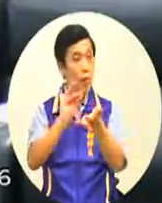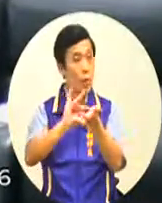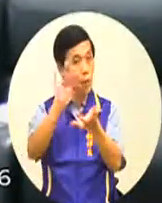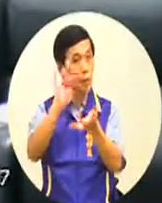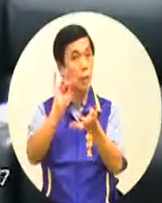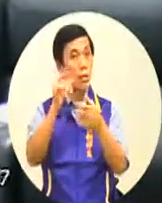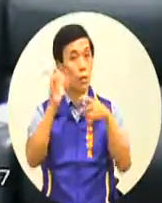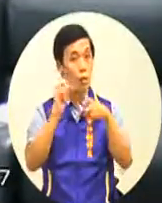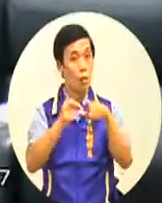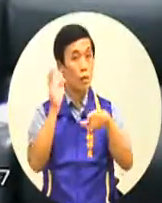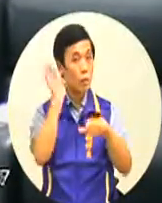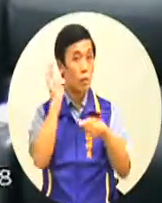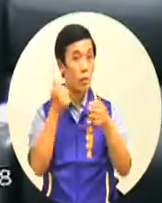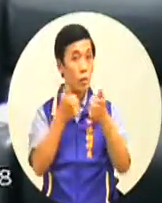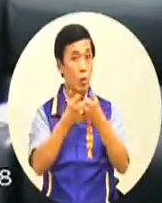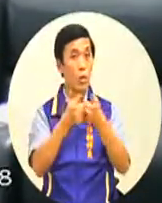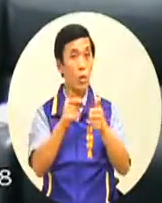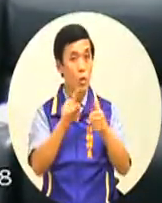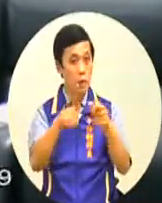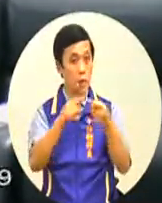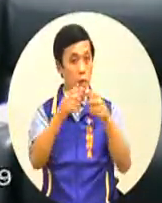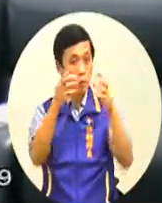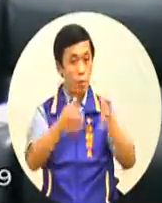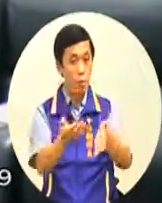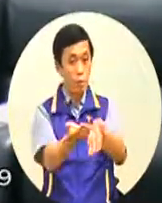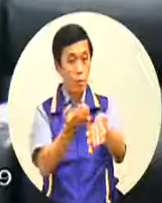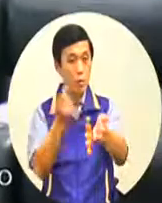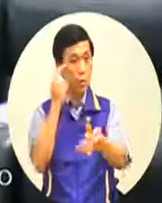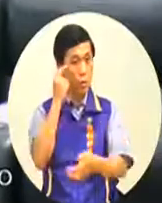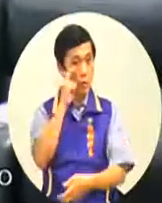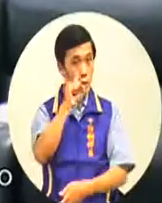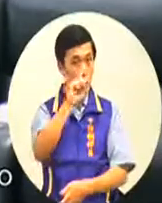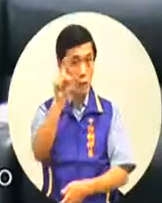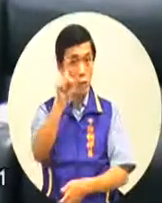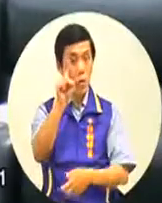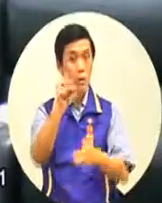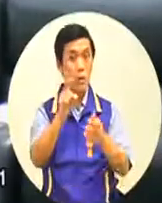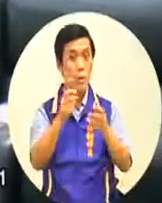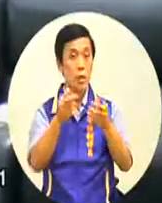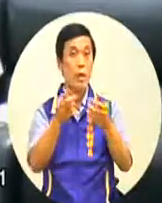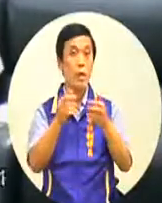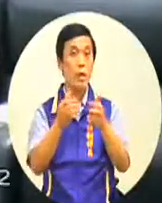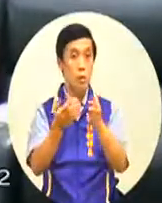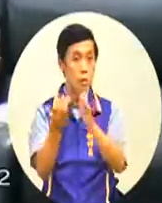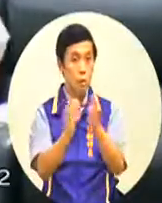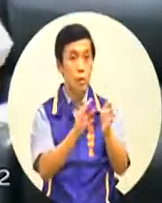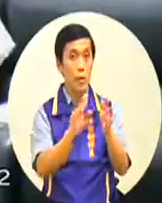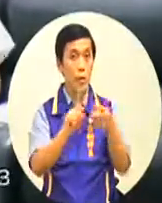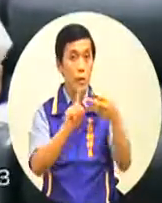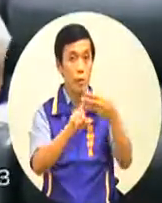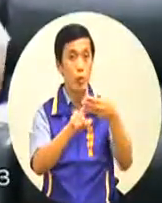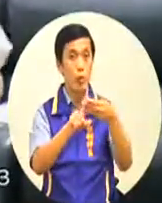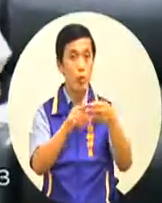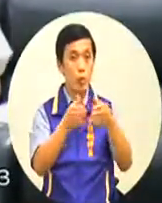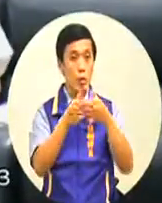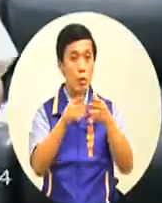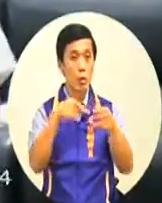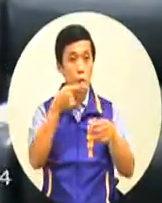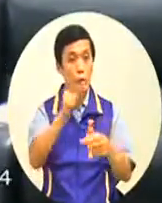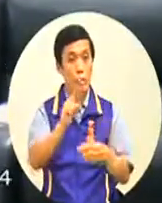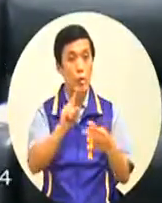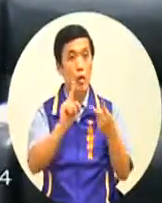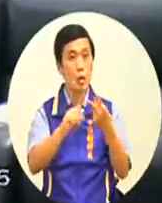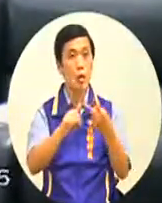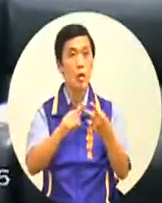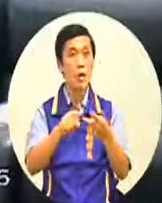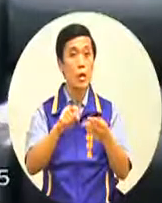码都有10天以上要准备，因为我们要有主旨说明、提问，然后还要邀请那个学者专家，还